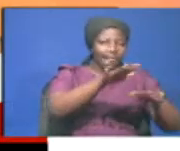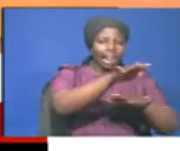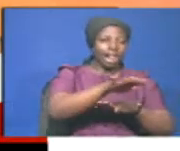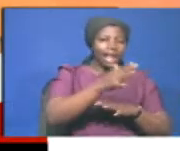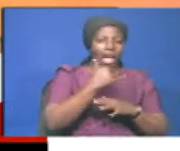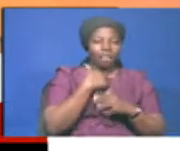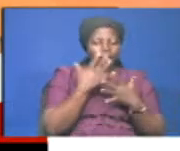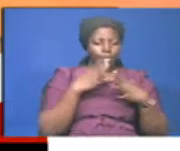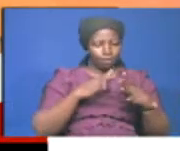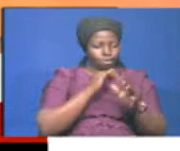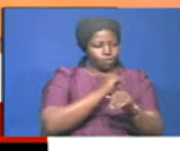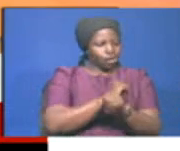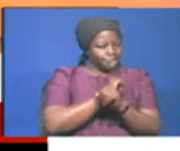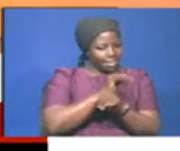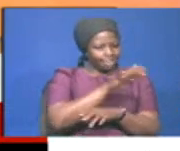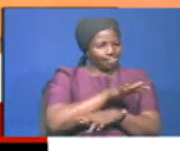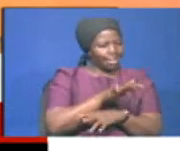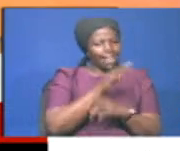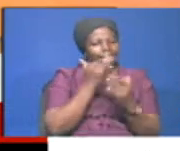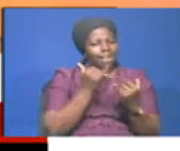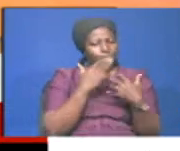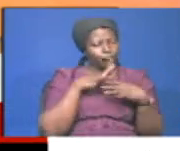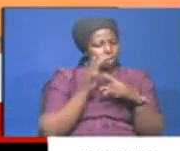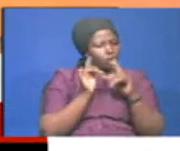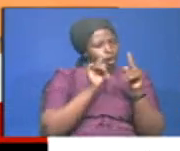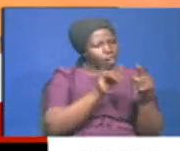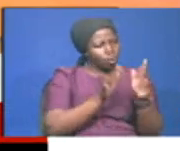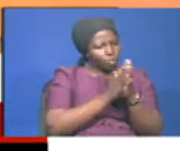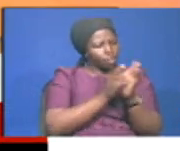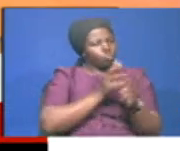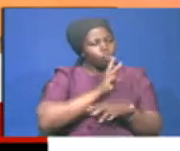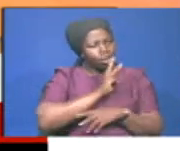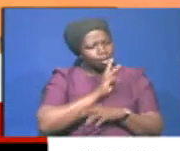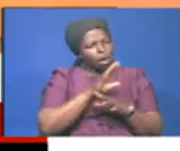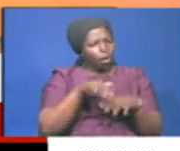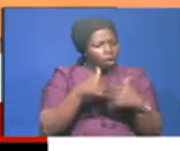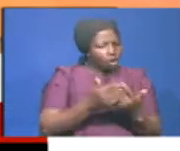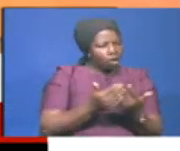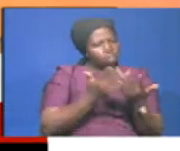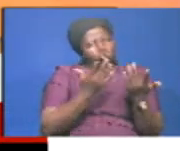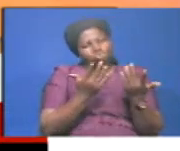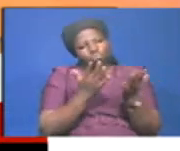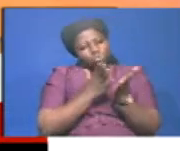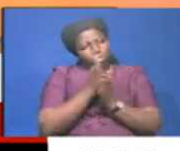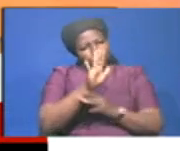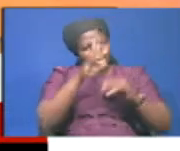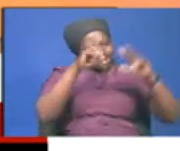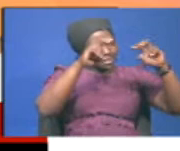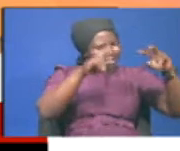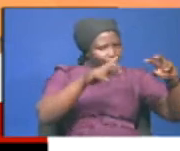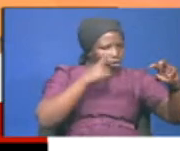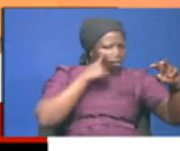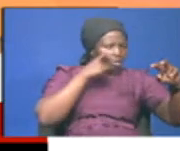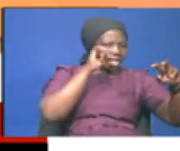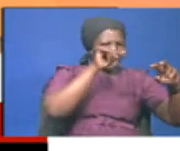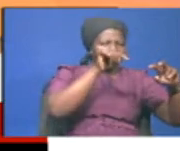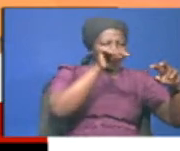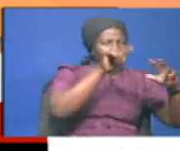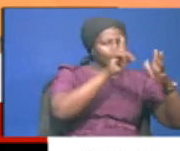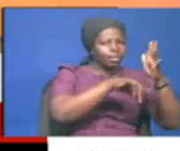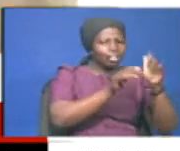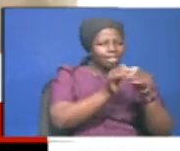Ni kwamba watu wanapokwenda pale wanaenda na maji, ama pengine kwa uchunguzi mnaona ya kwamba ni kipi ambacho hasa kinachochea